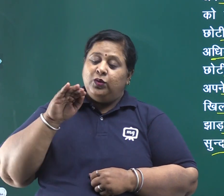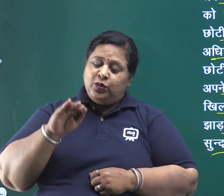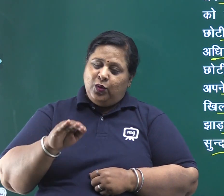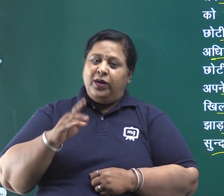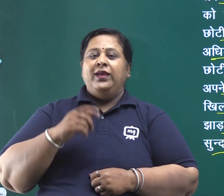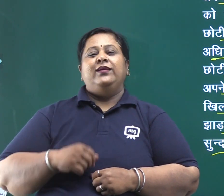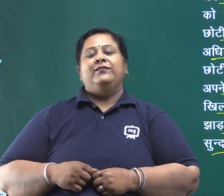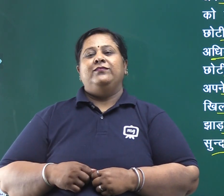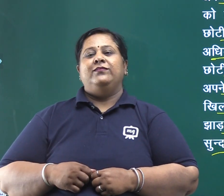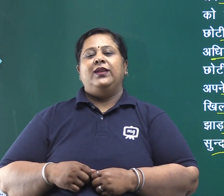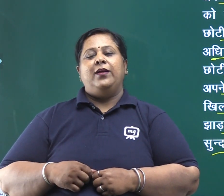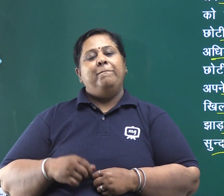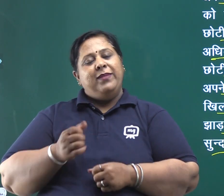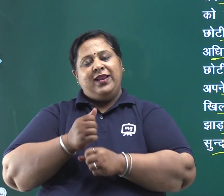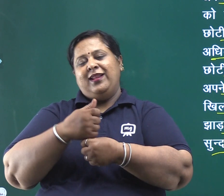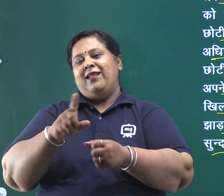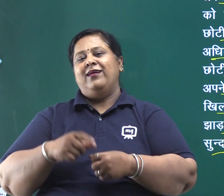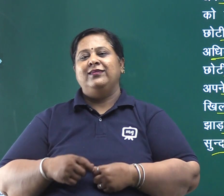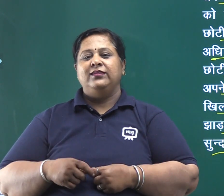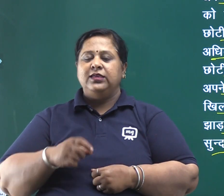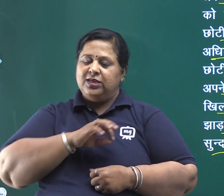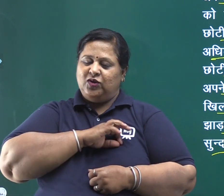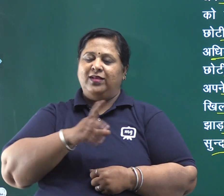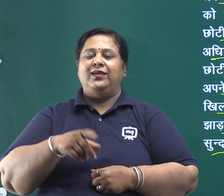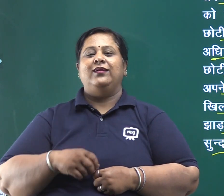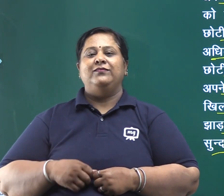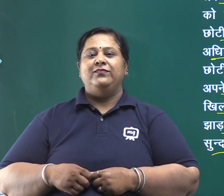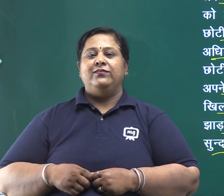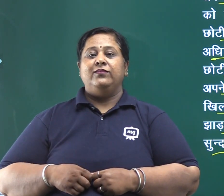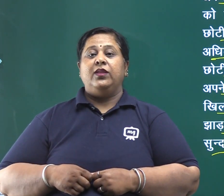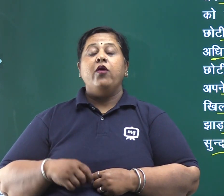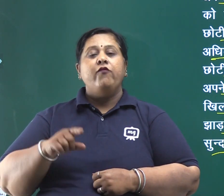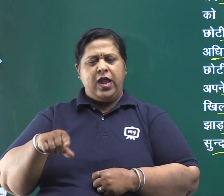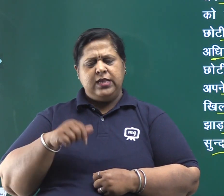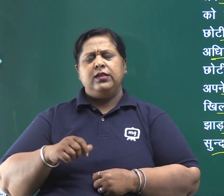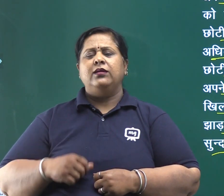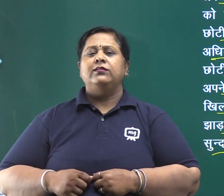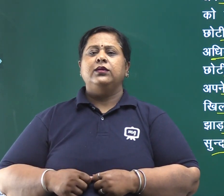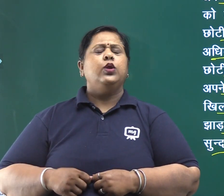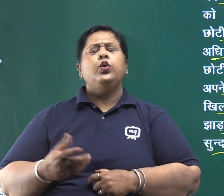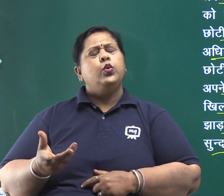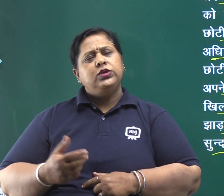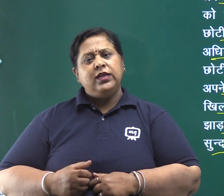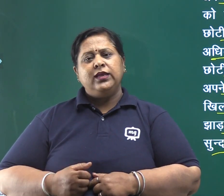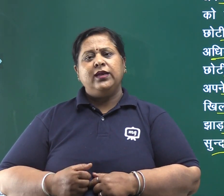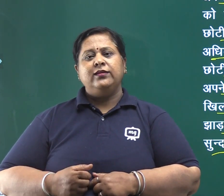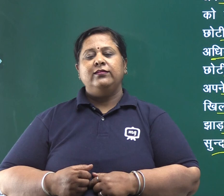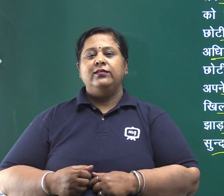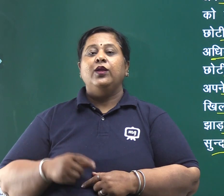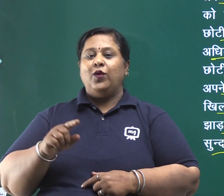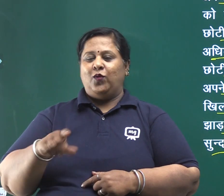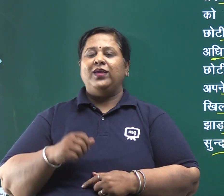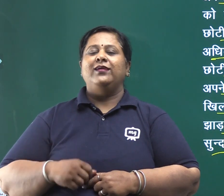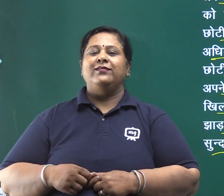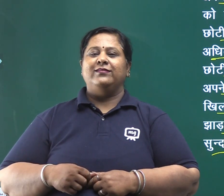ही बनी रहना चाहती है। वह ऐसा क्यों चाहती है?